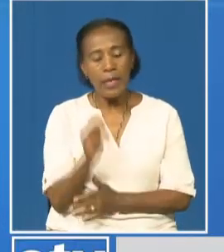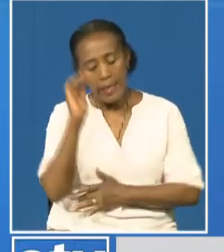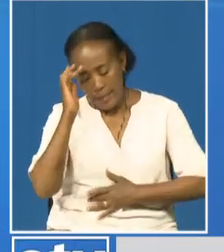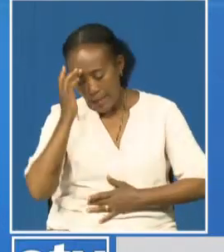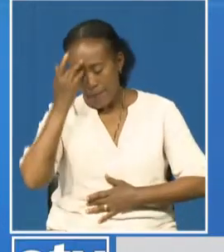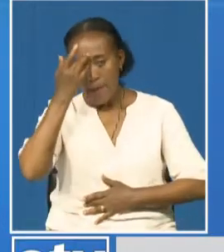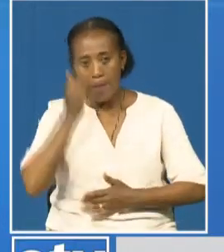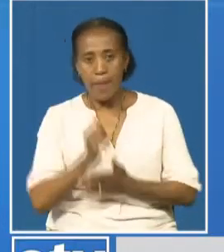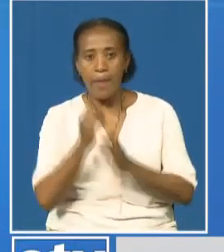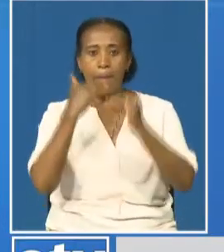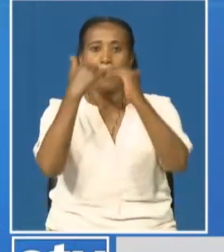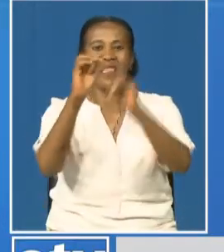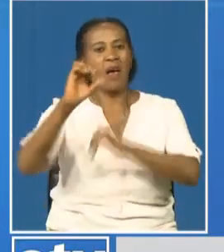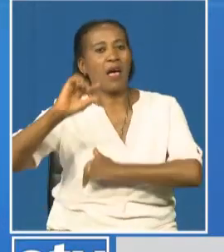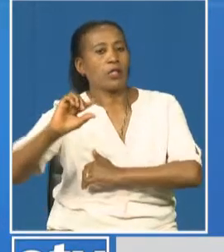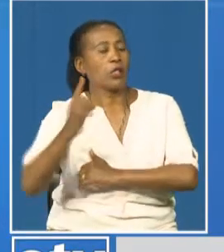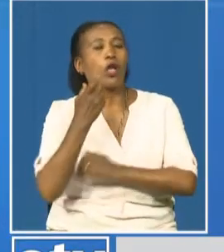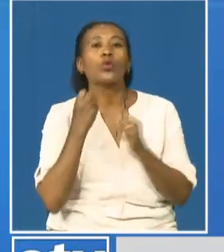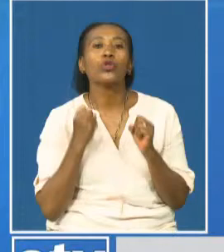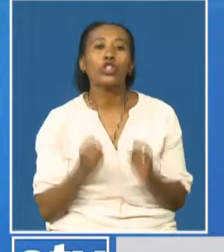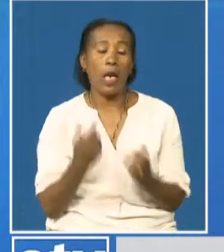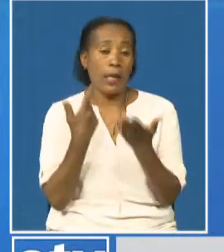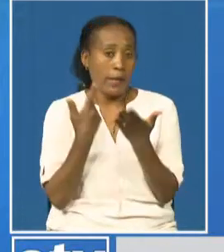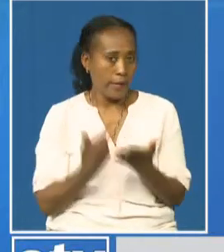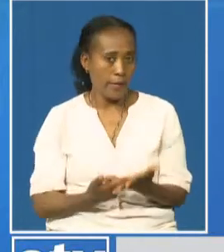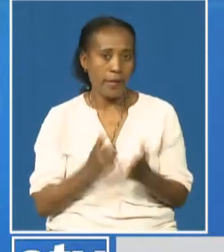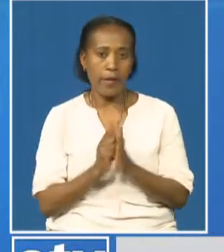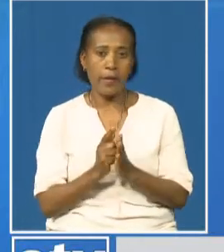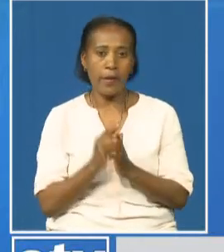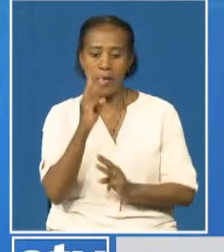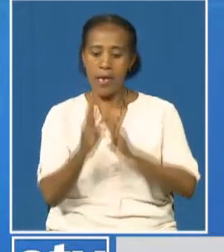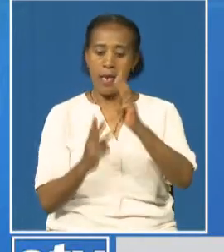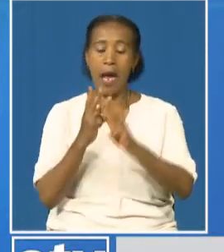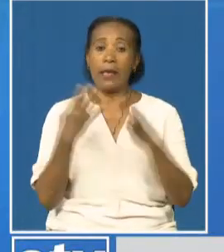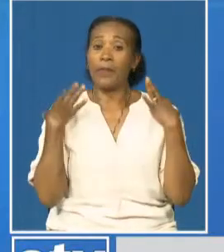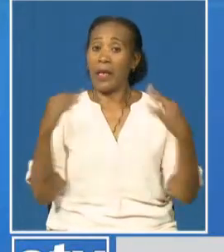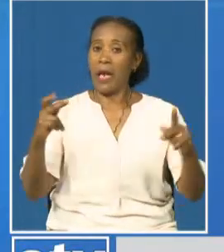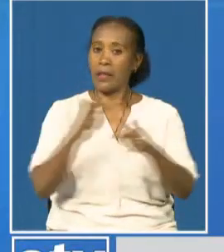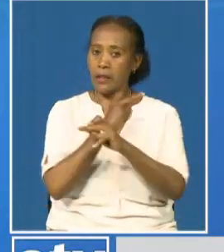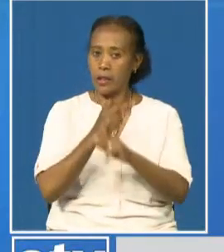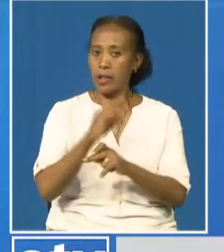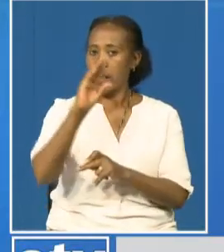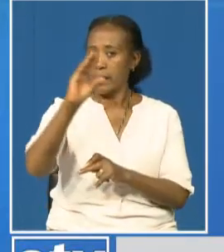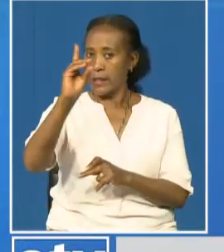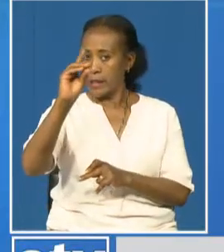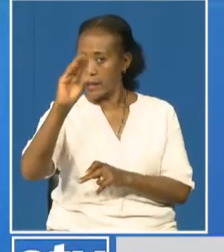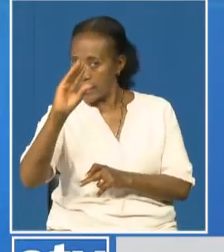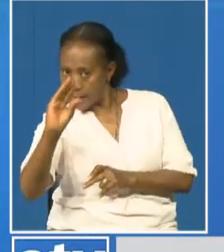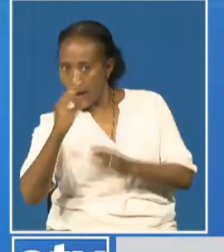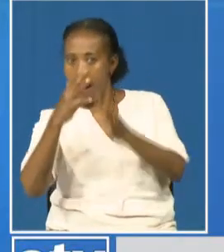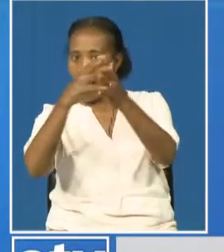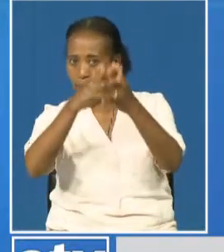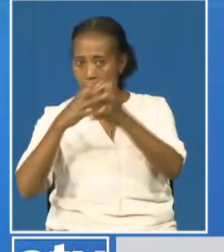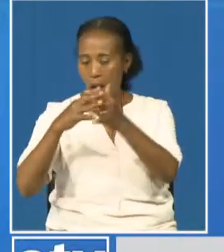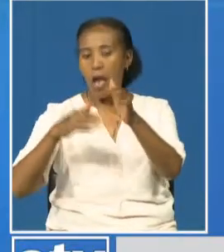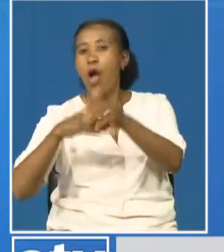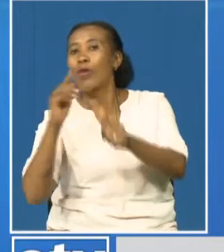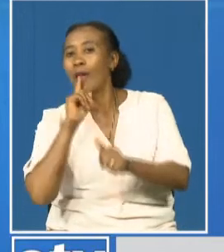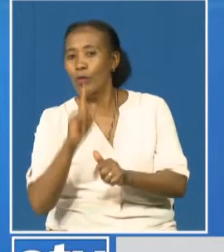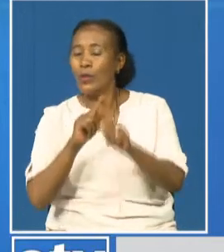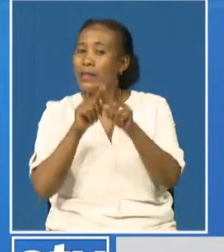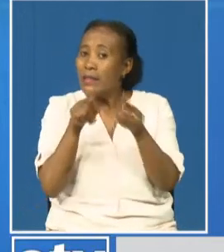ህመም መጠን አነስተኛ ሊሆን ይችላል። ይሄ የዓለም ጤና ድርጅትም የሲዲሲ አሜሪካ እንትንም ያወጣው ነው።